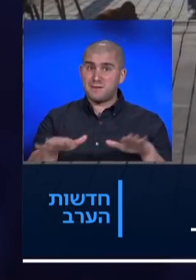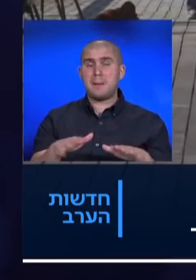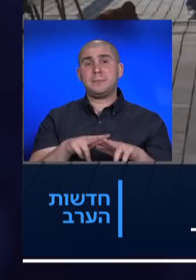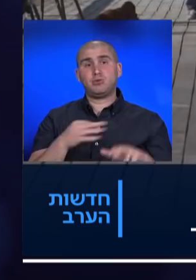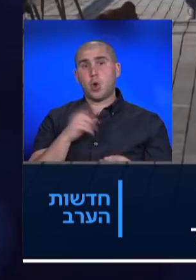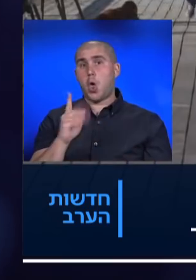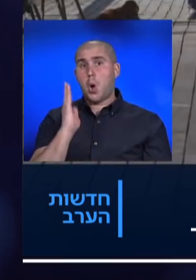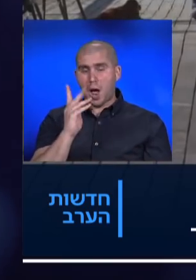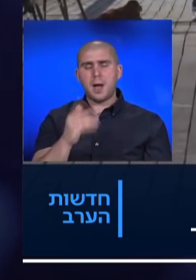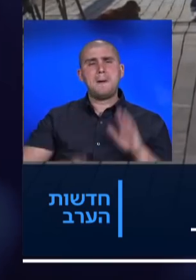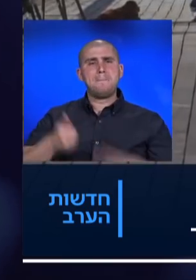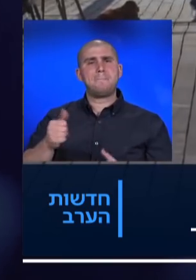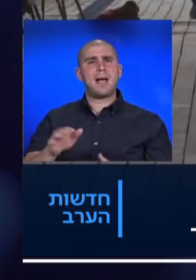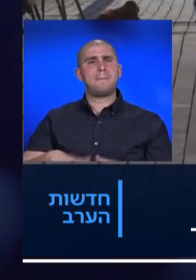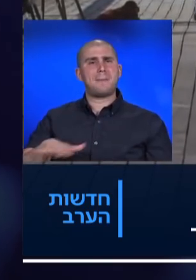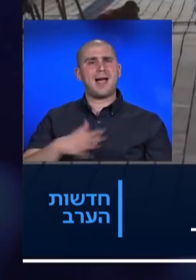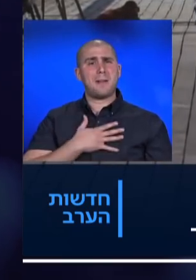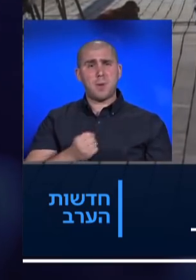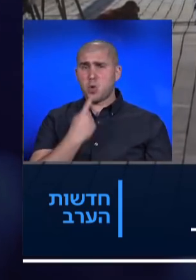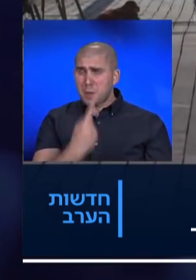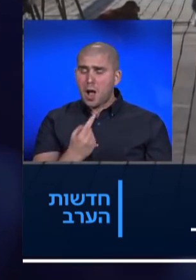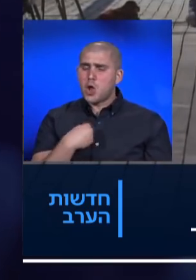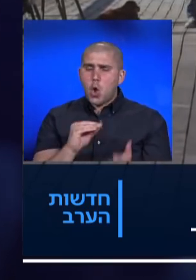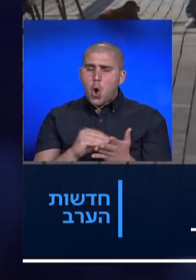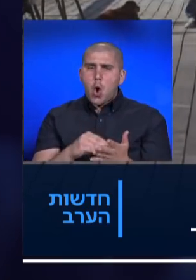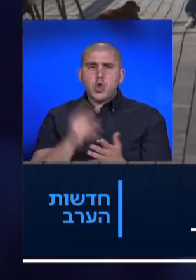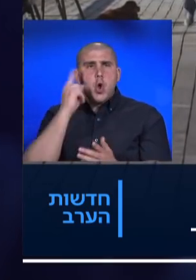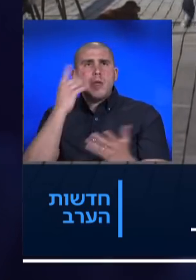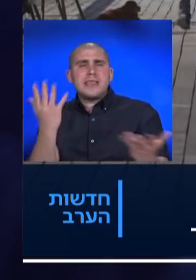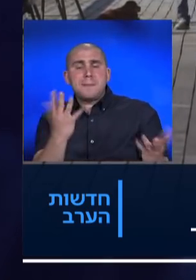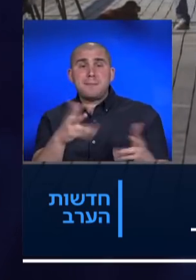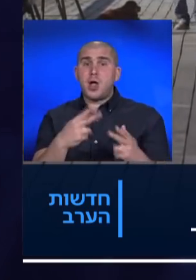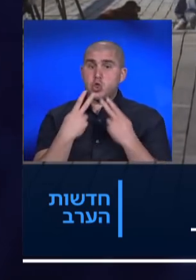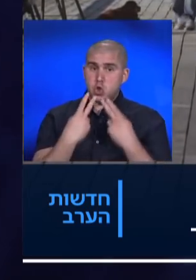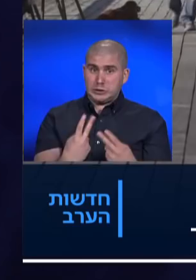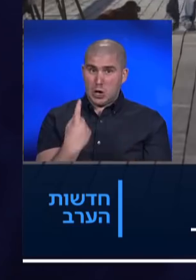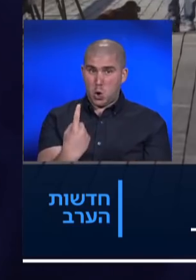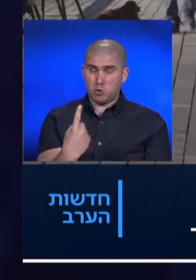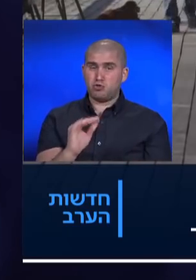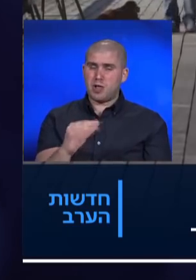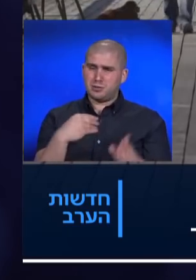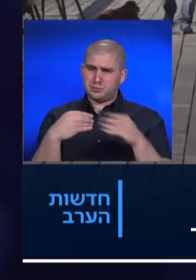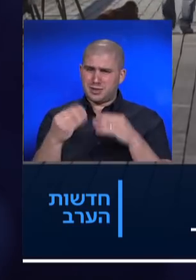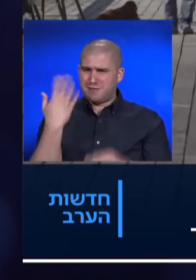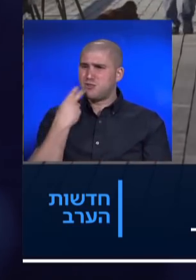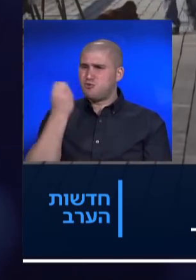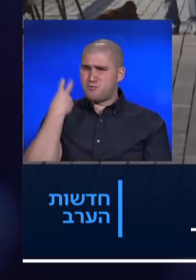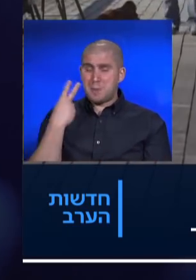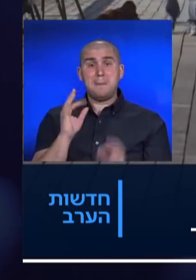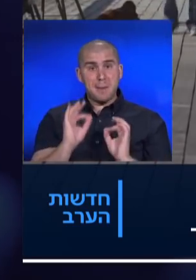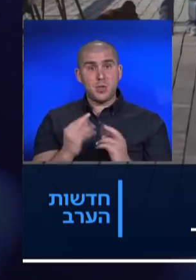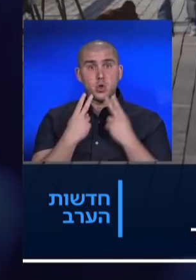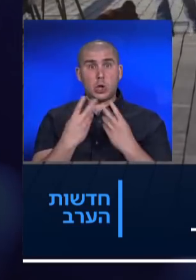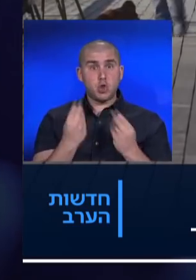לנו הערב, אנחנו עדיין לא יכולים לדעת אם התוצאות של שחרור הסגר לפני שבועיים באמת הן תוצאות טובות או לא. נצטרך